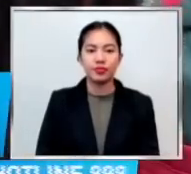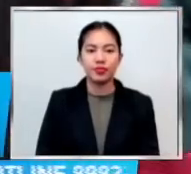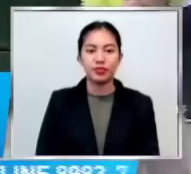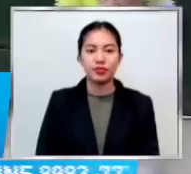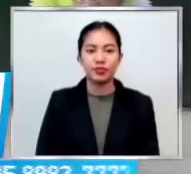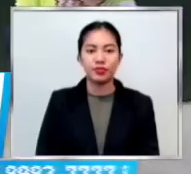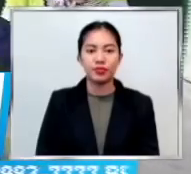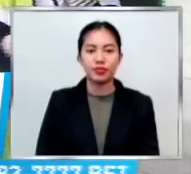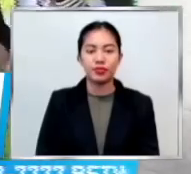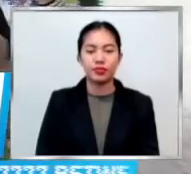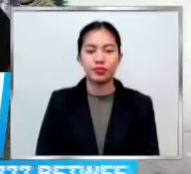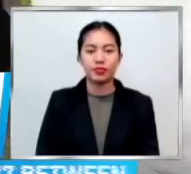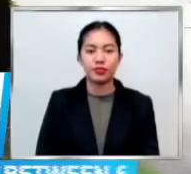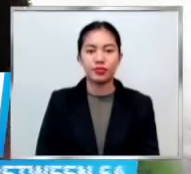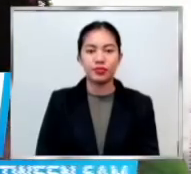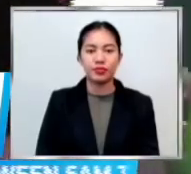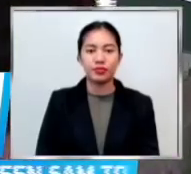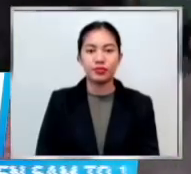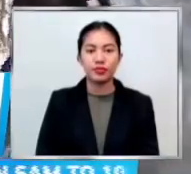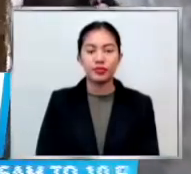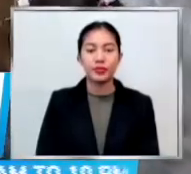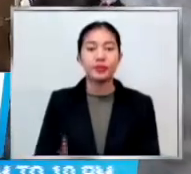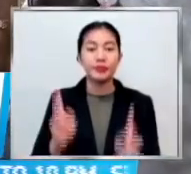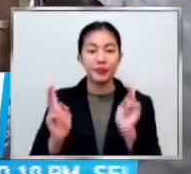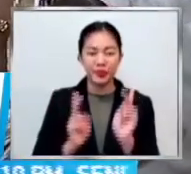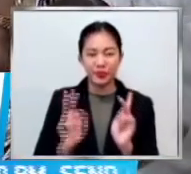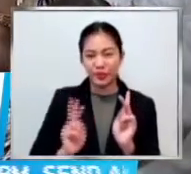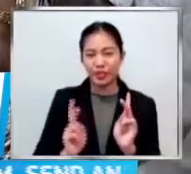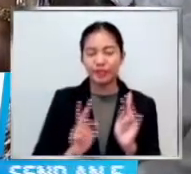Bakas ang excitement ng mga bumisita sa Malabon Zoo